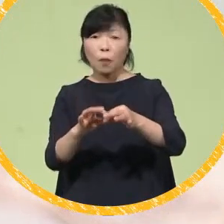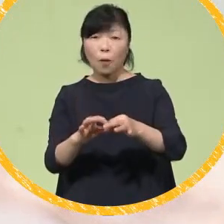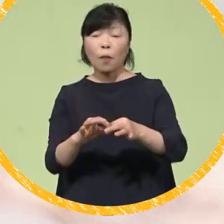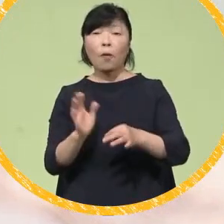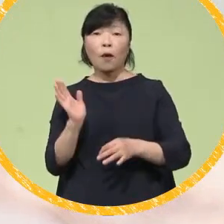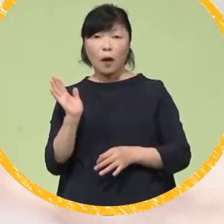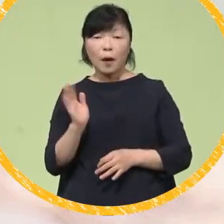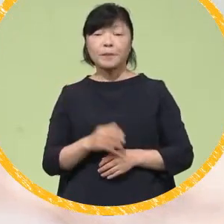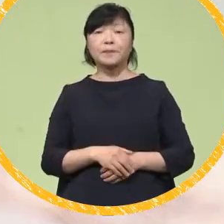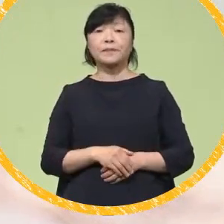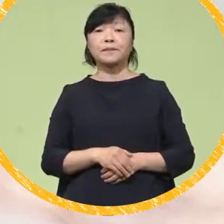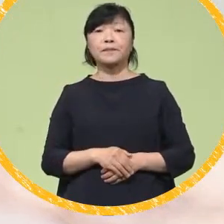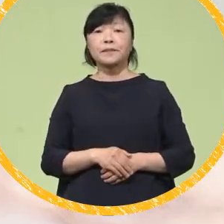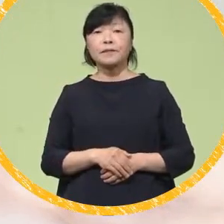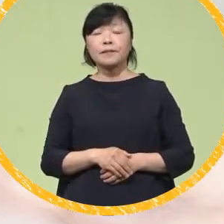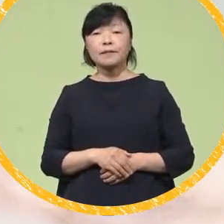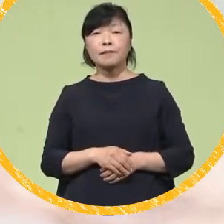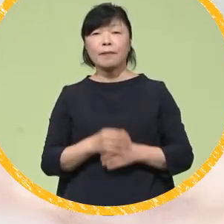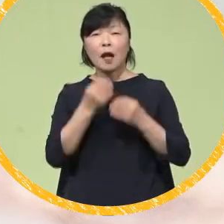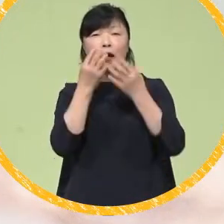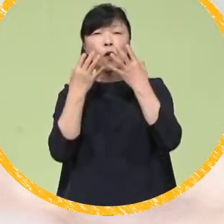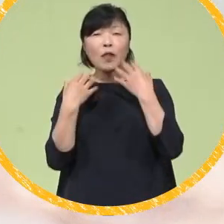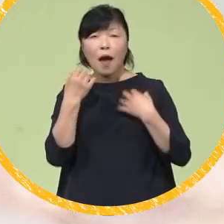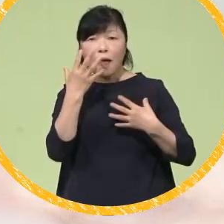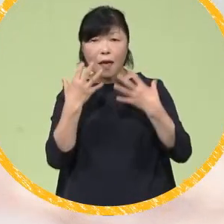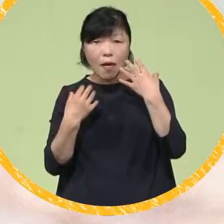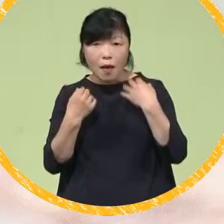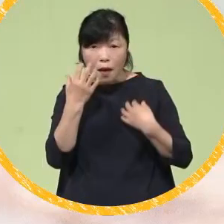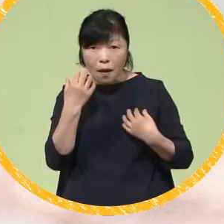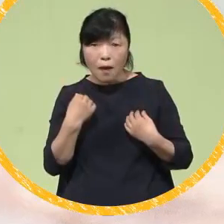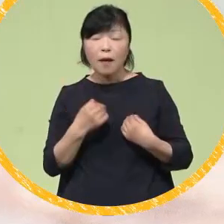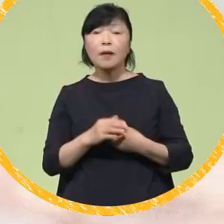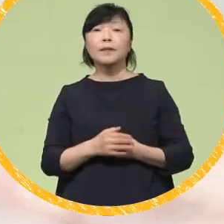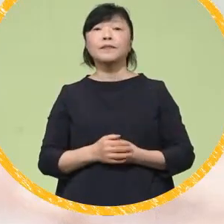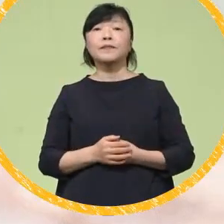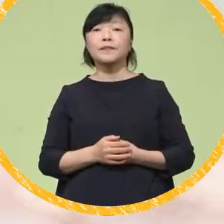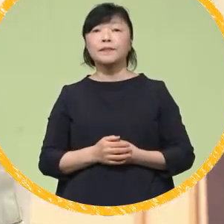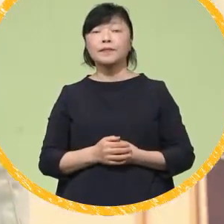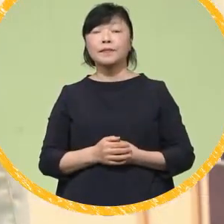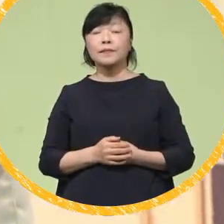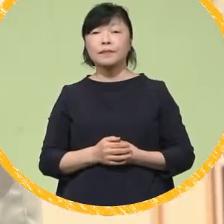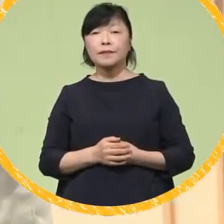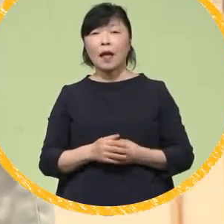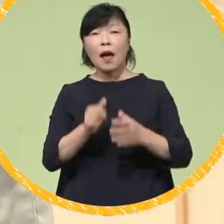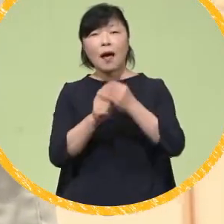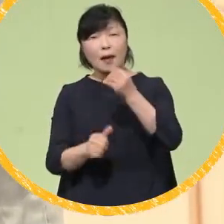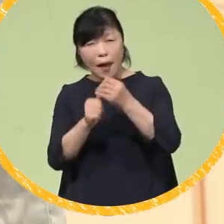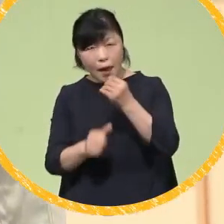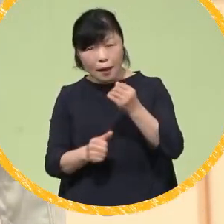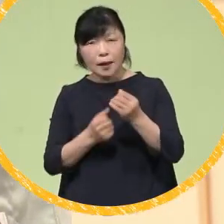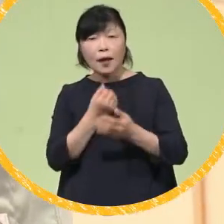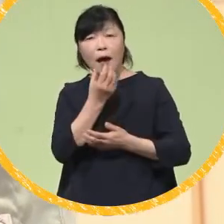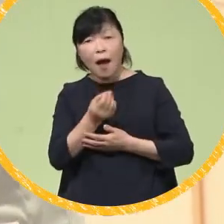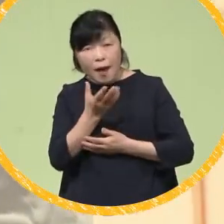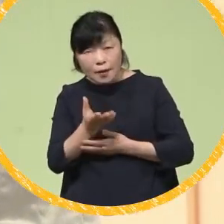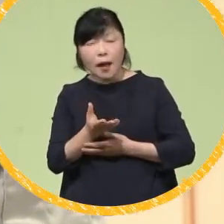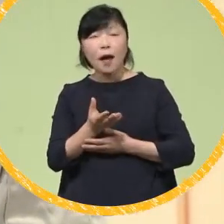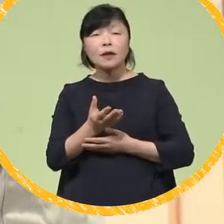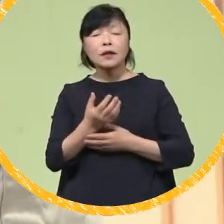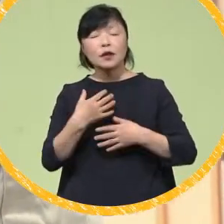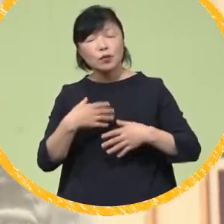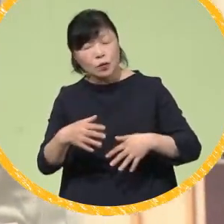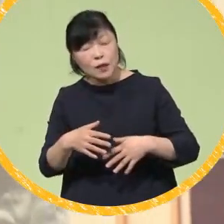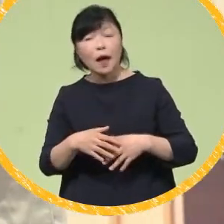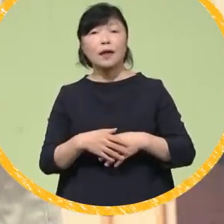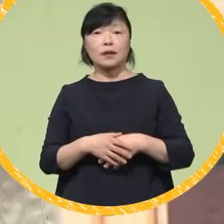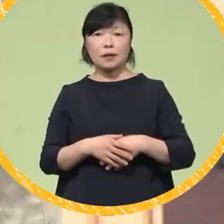まらないであるとか、あとよだれをダラダラ流す、あと下痢したり吐いたり ぐったり しちゃう。そうです